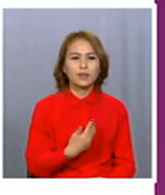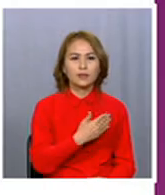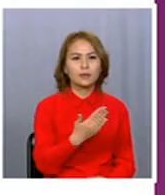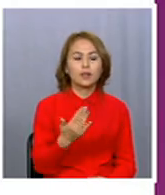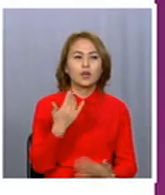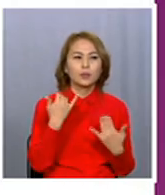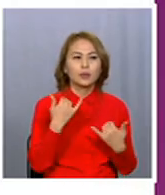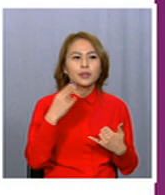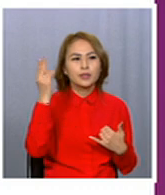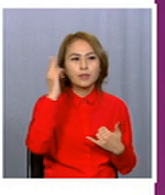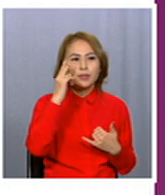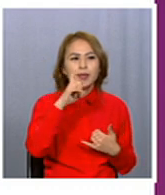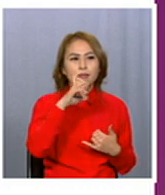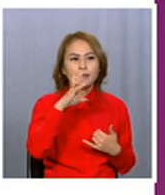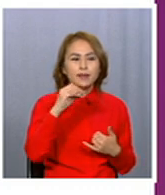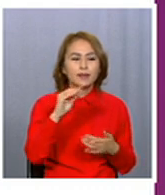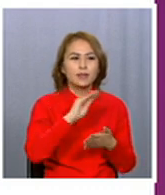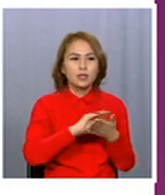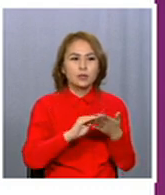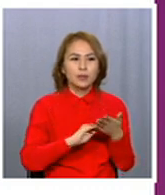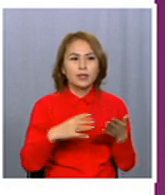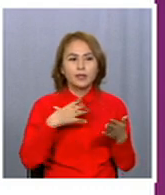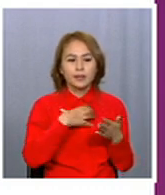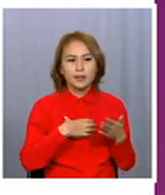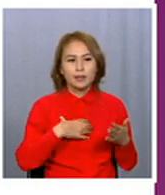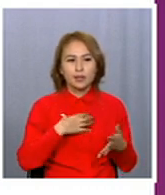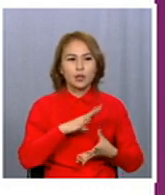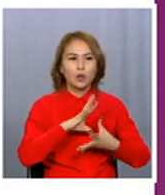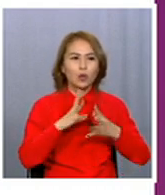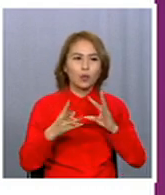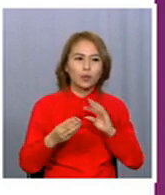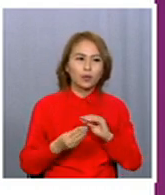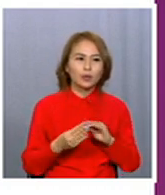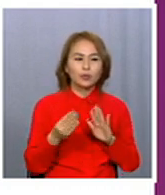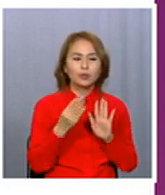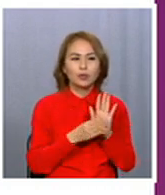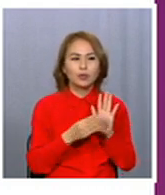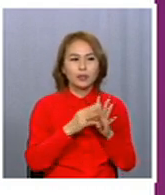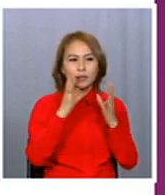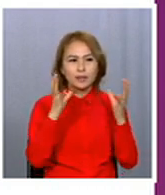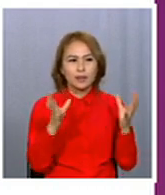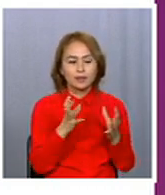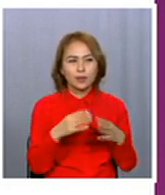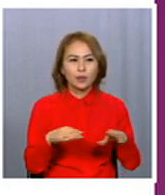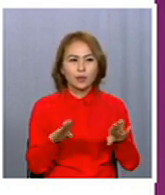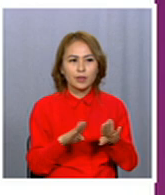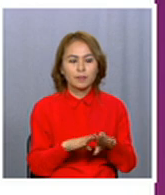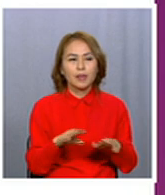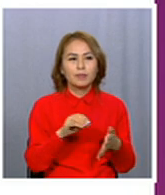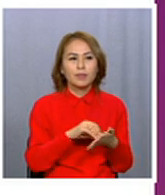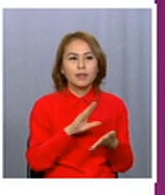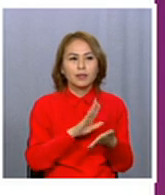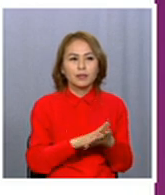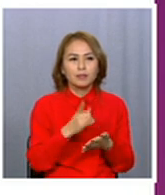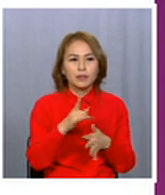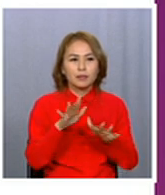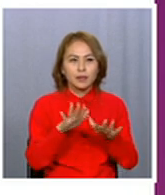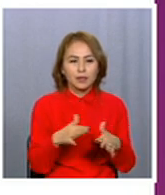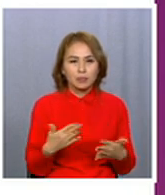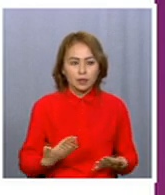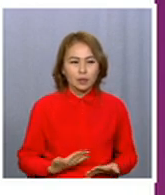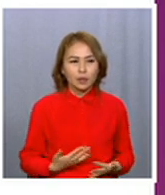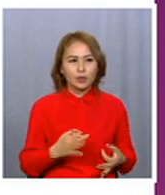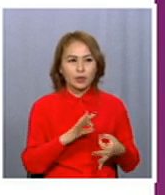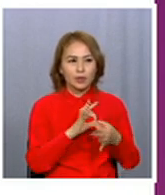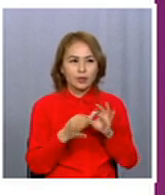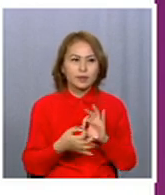бүгінгі сабақта эссенің кіріспе, негізгі, қорытынды бөлімдерін сақтай отырып, белгілі бір мекен